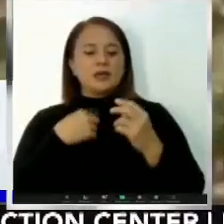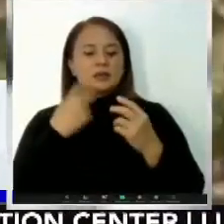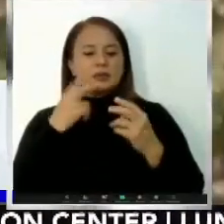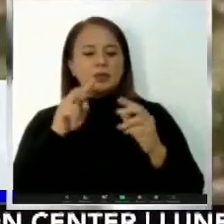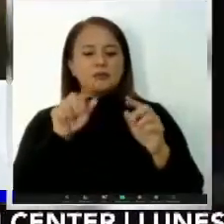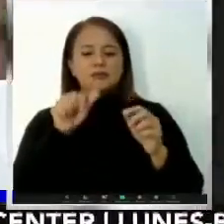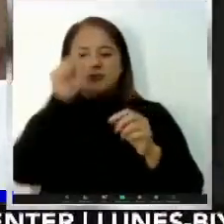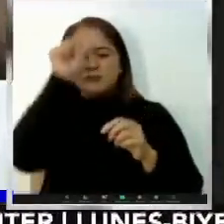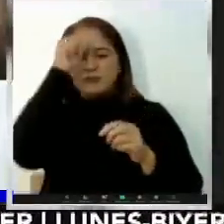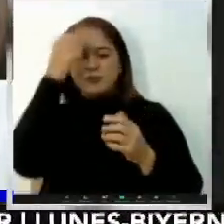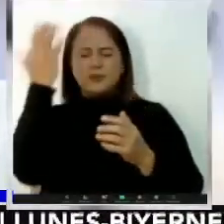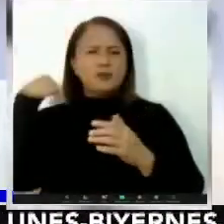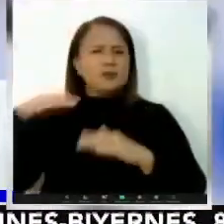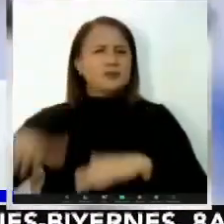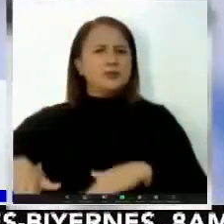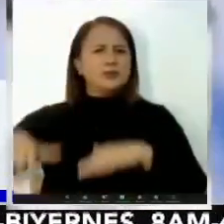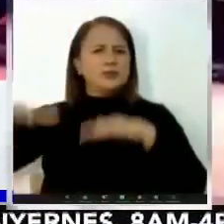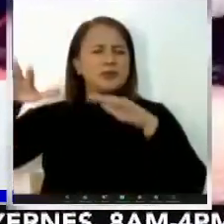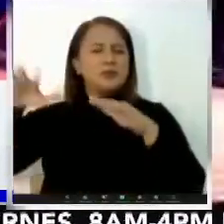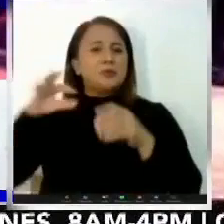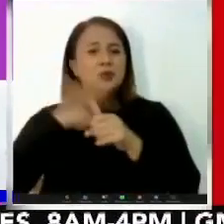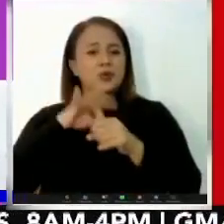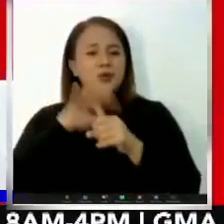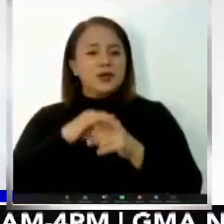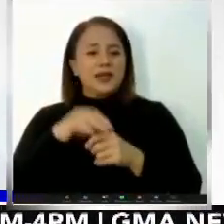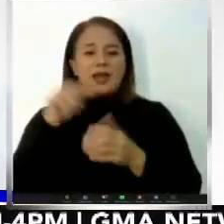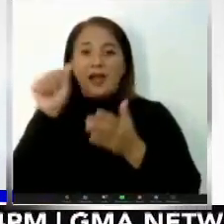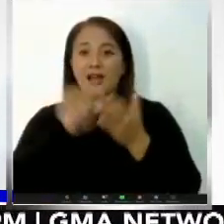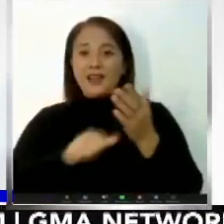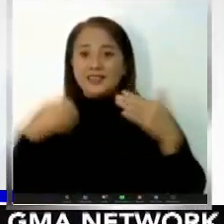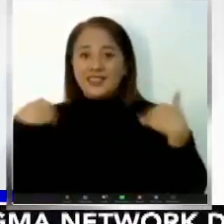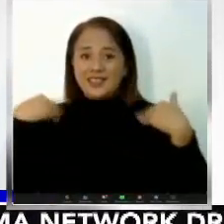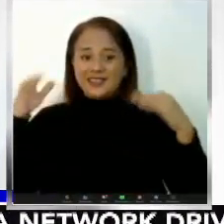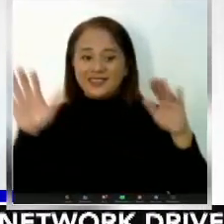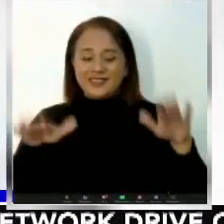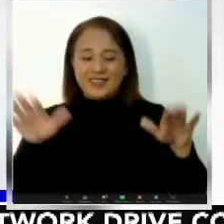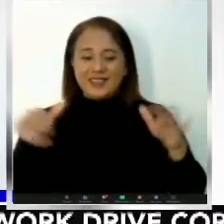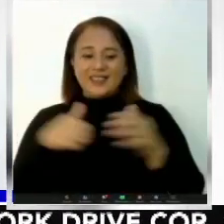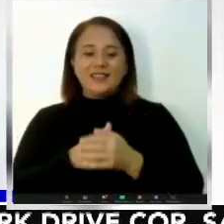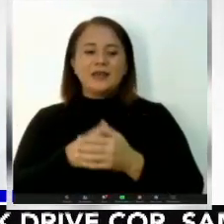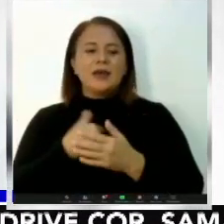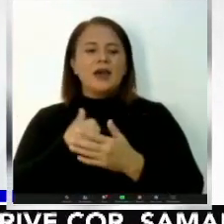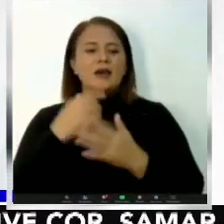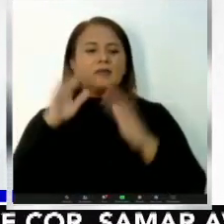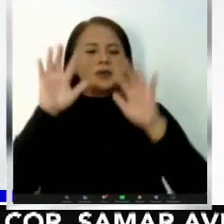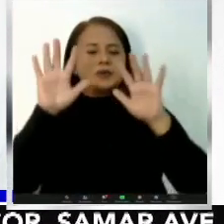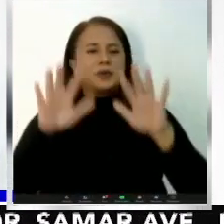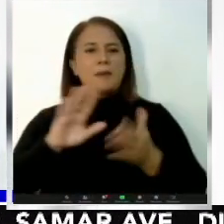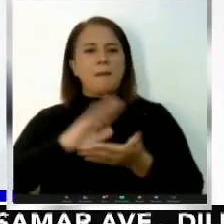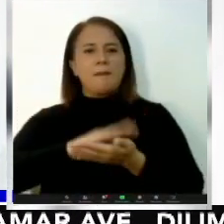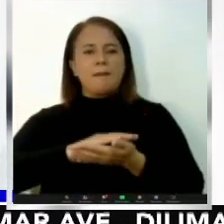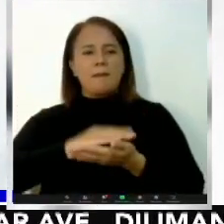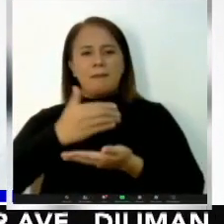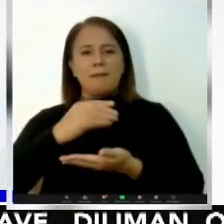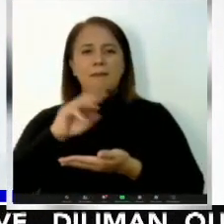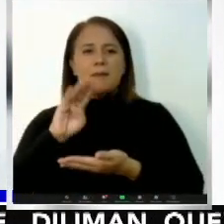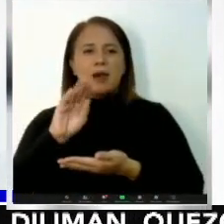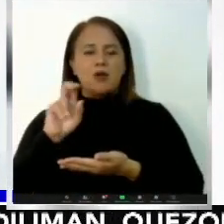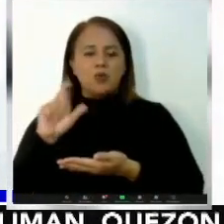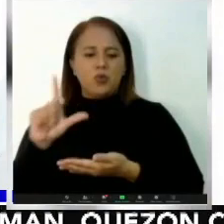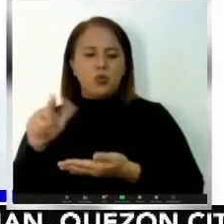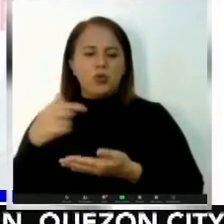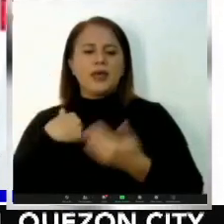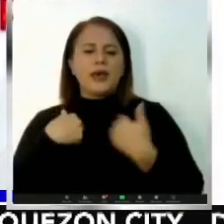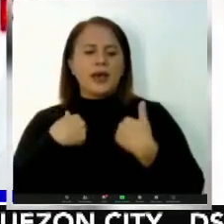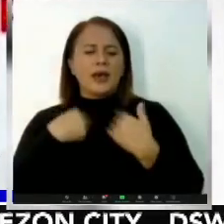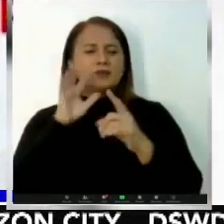nating child-friendly programs tulad ng Art Angel, Alamat at Mahiwagang Baul. Tampok din dyan ang mga minahal nating programa